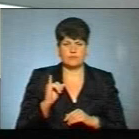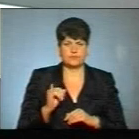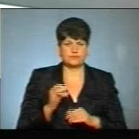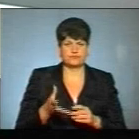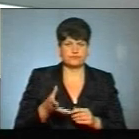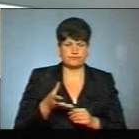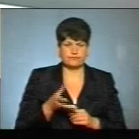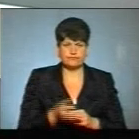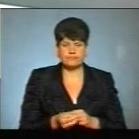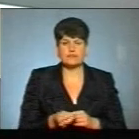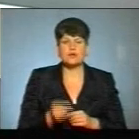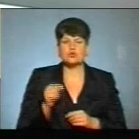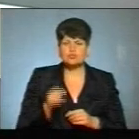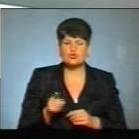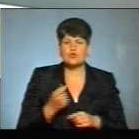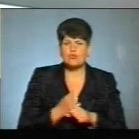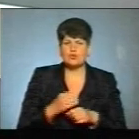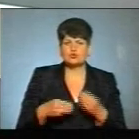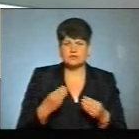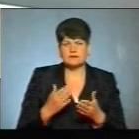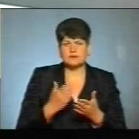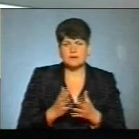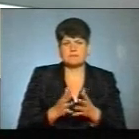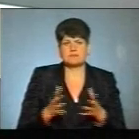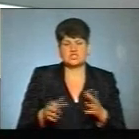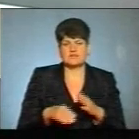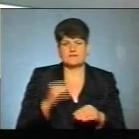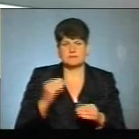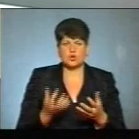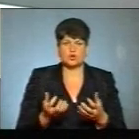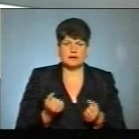що роботодавці будуть мати вже більший вибір отримати